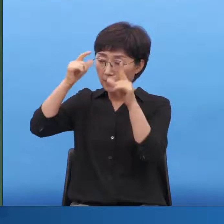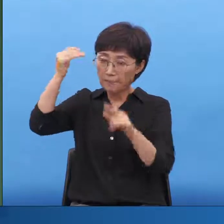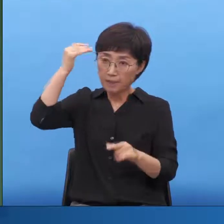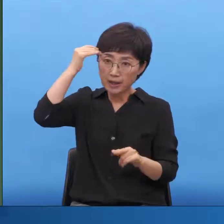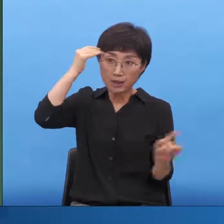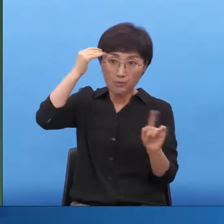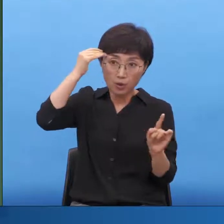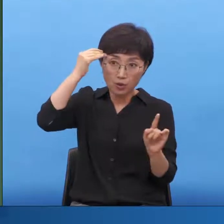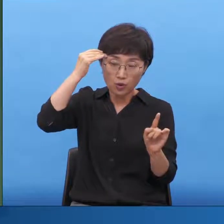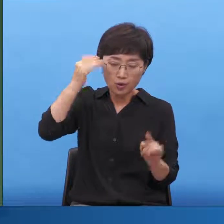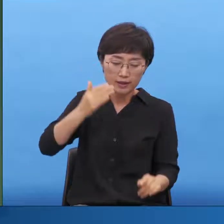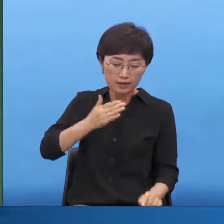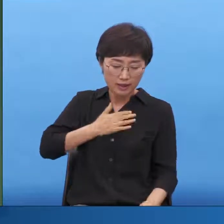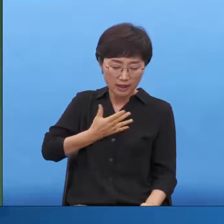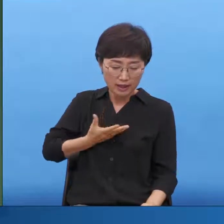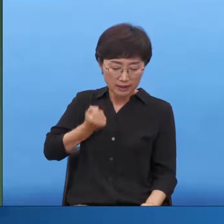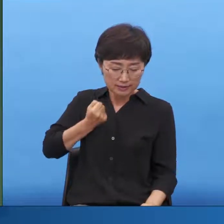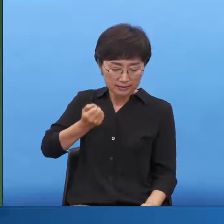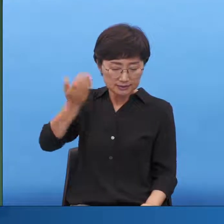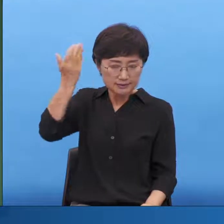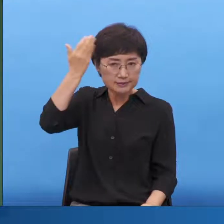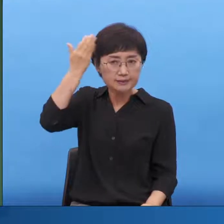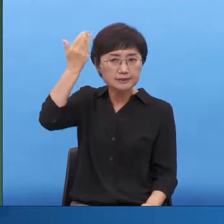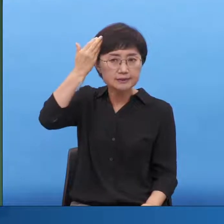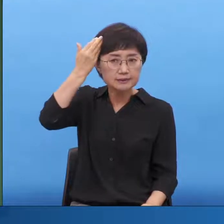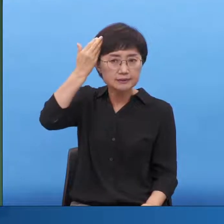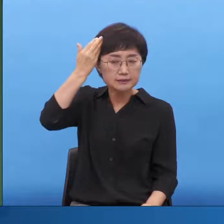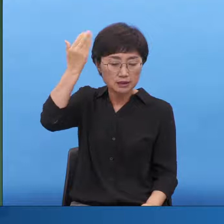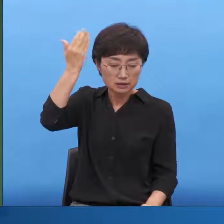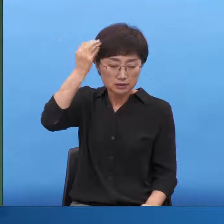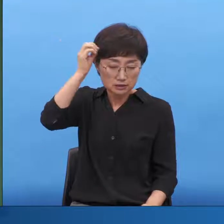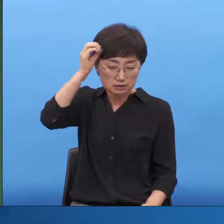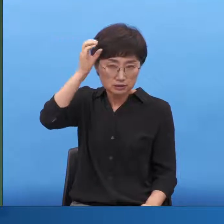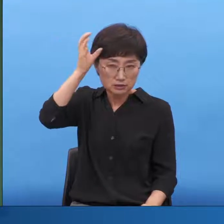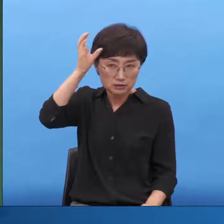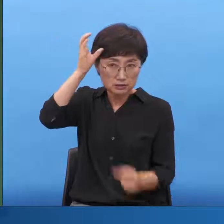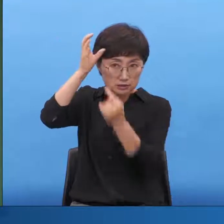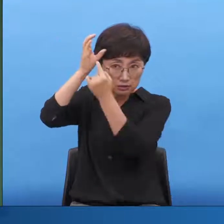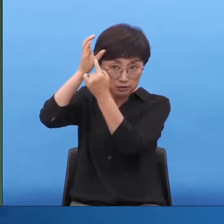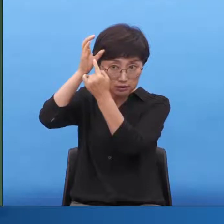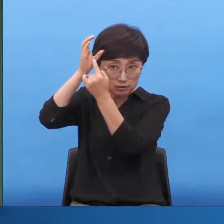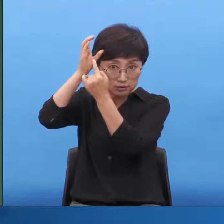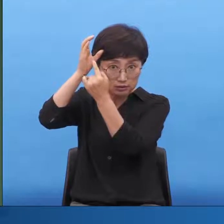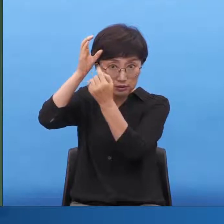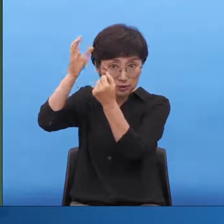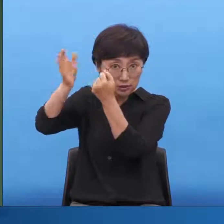것들을 배설물로 여긴다 그랬어요. 不让我明白这重要, 바울이 한 말이에요.